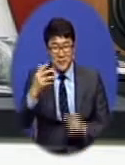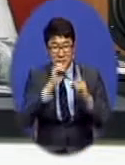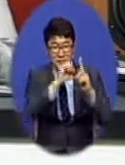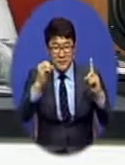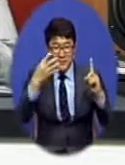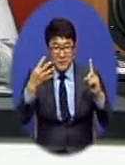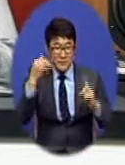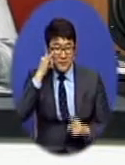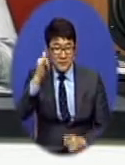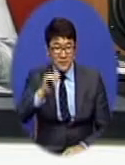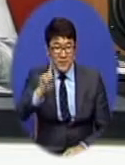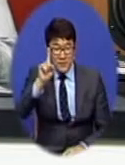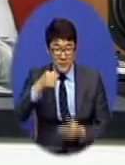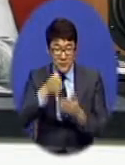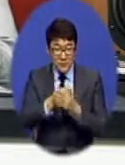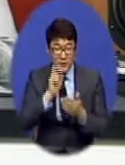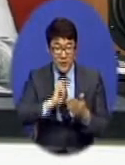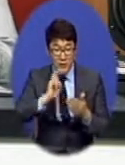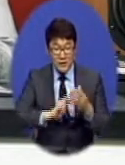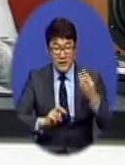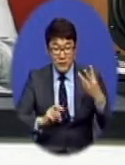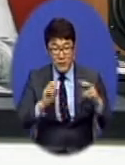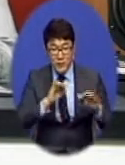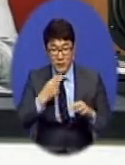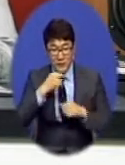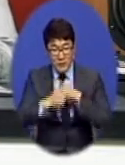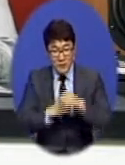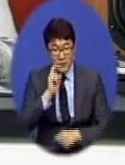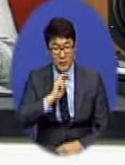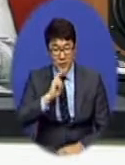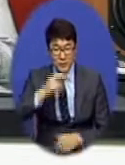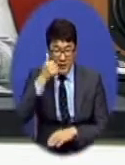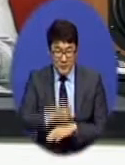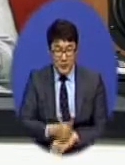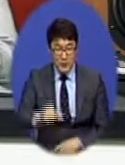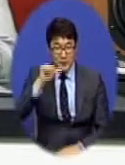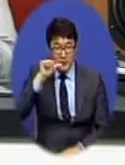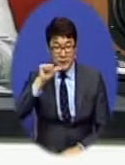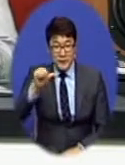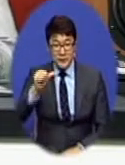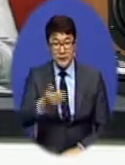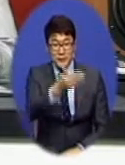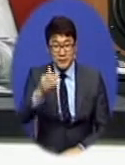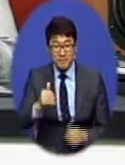ARS 060-608-1004 1번 지정곡 노래 부르기, 3번 무반주 노래 부르기, 그리고 마지막 5번 시청자 심사로도